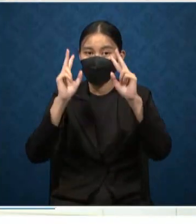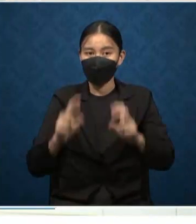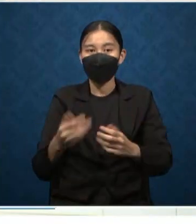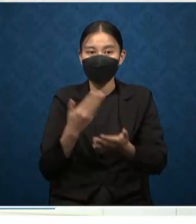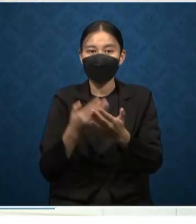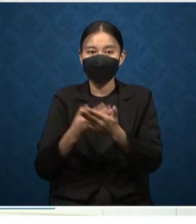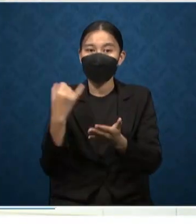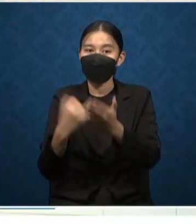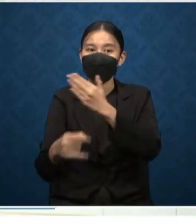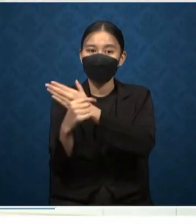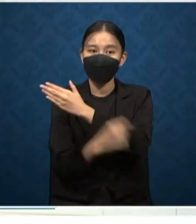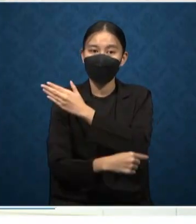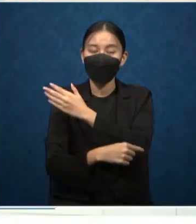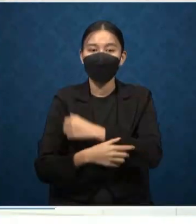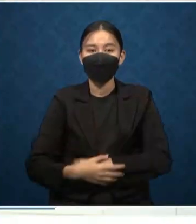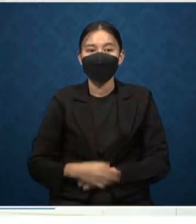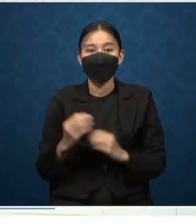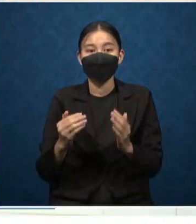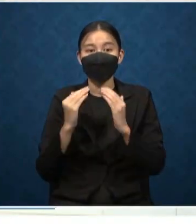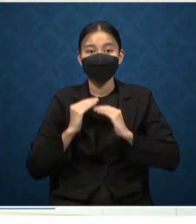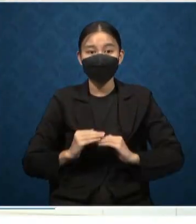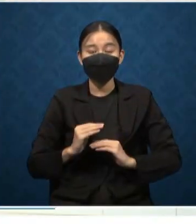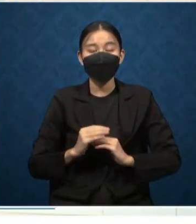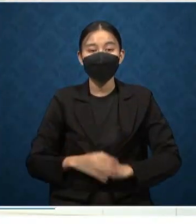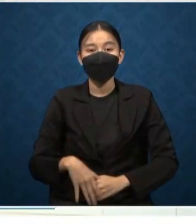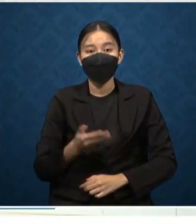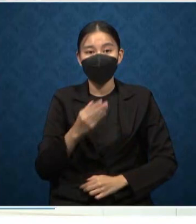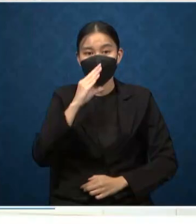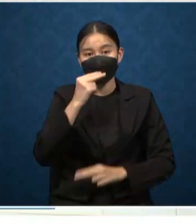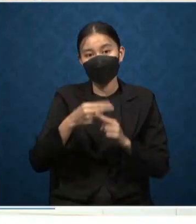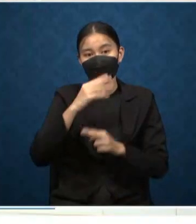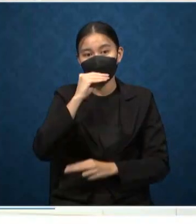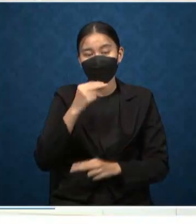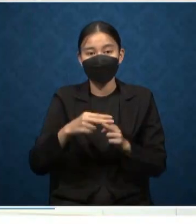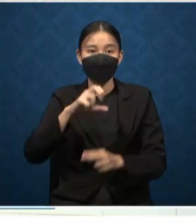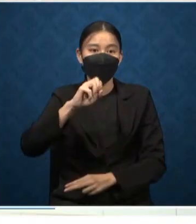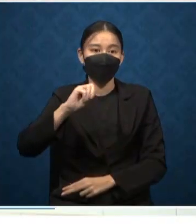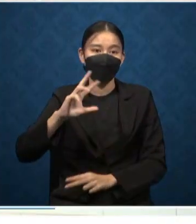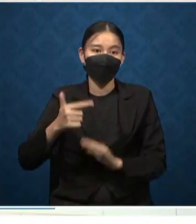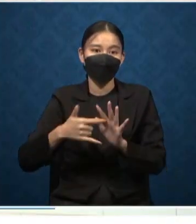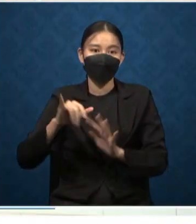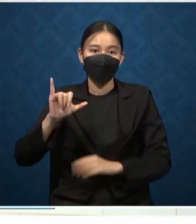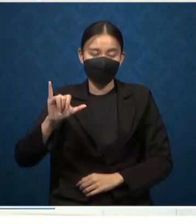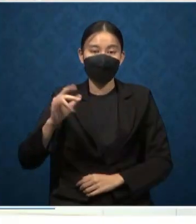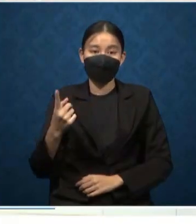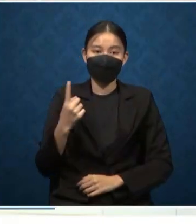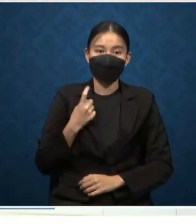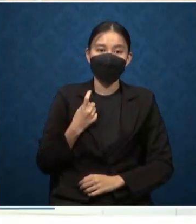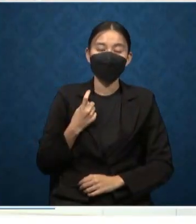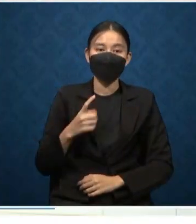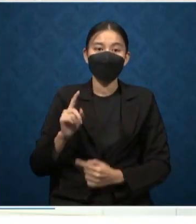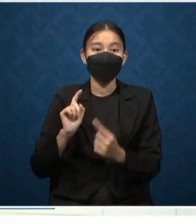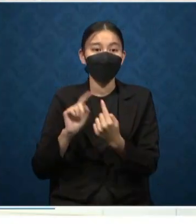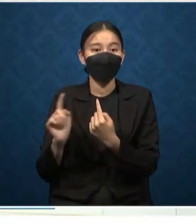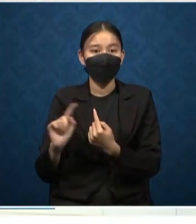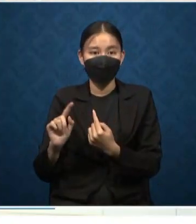ที่ท่านข้อนุญาตเอ่ยน finally askedที่ท่สุมชายได้สบถาม en sonเก 6